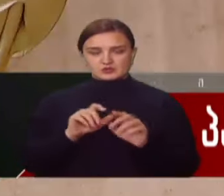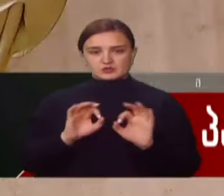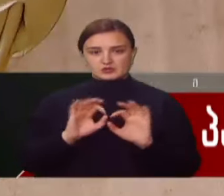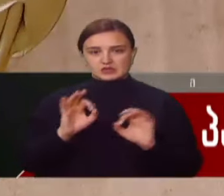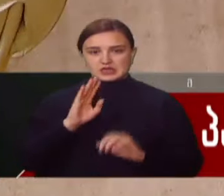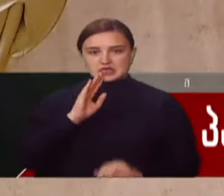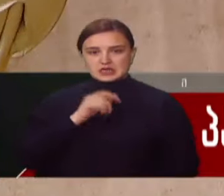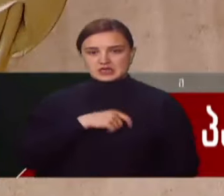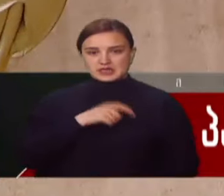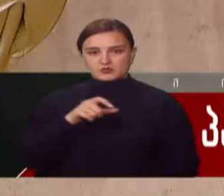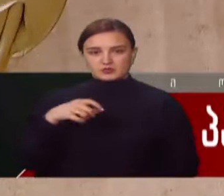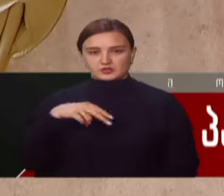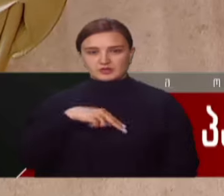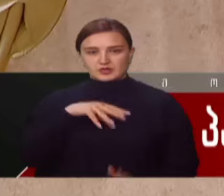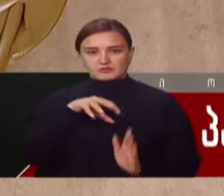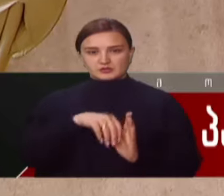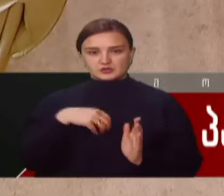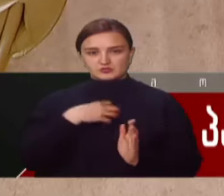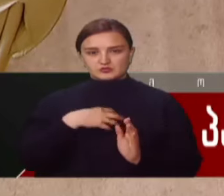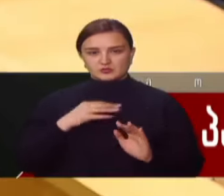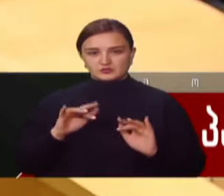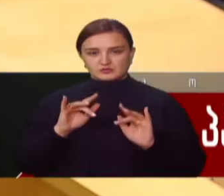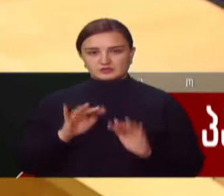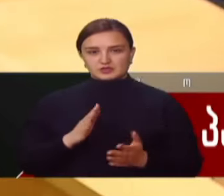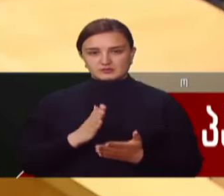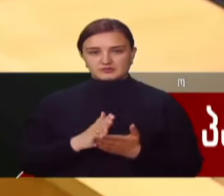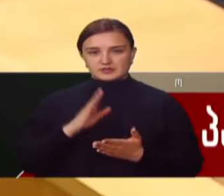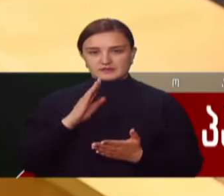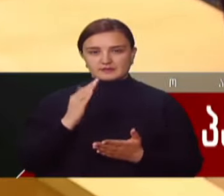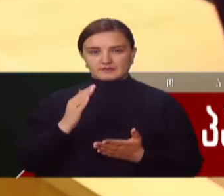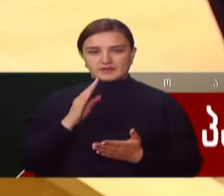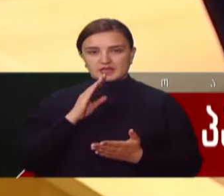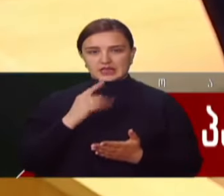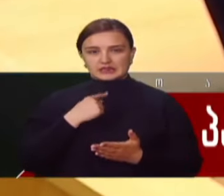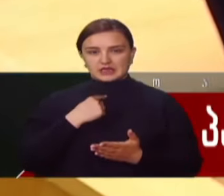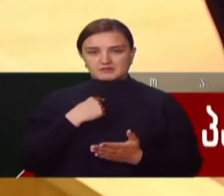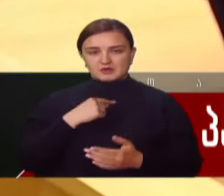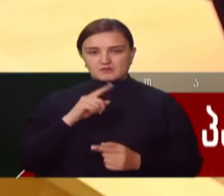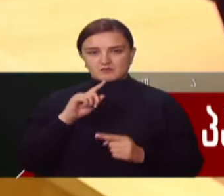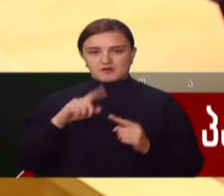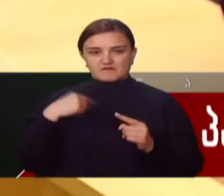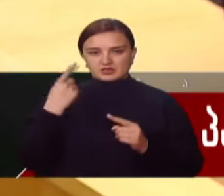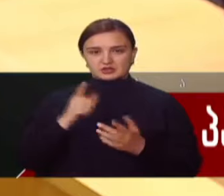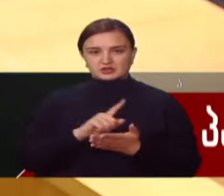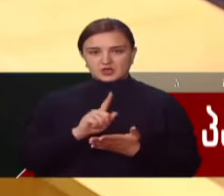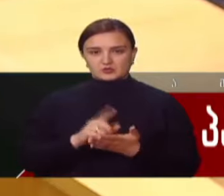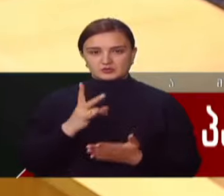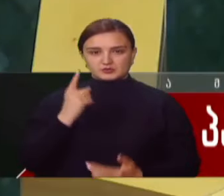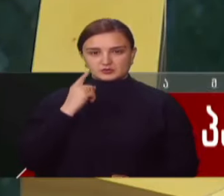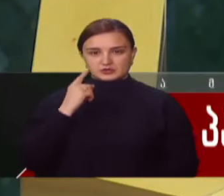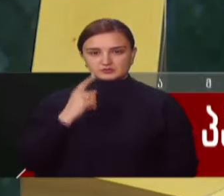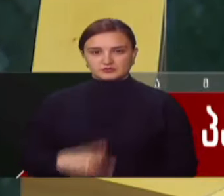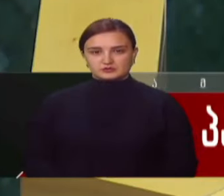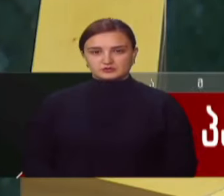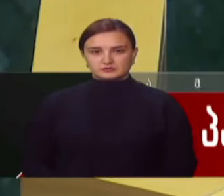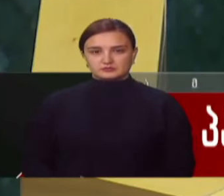deputatebi parlamentshi მნიშვნელოვან საქმეს აკეთებენ და ქალთა ხმა საკანონმდებლო ორგანოში მომავალშიც აქტიურად უნდა ისმოდეს.